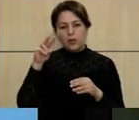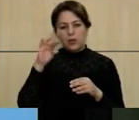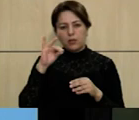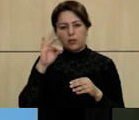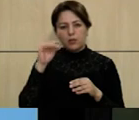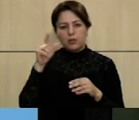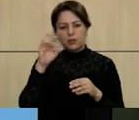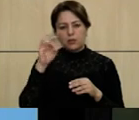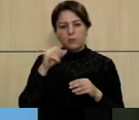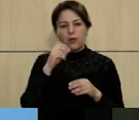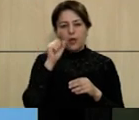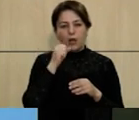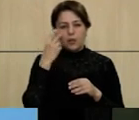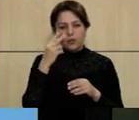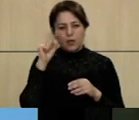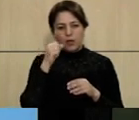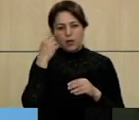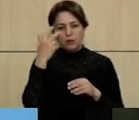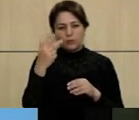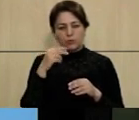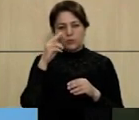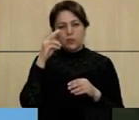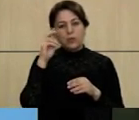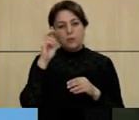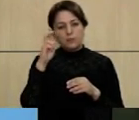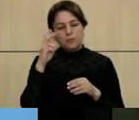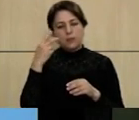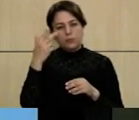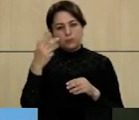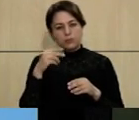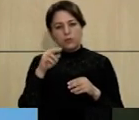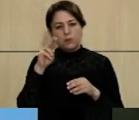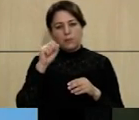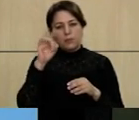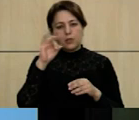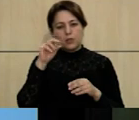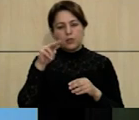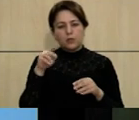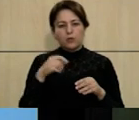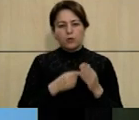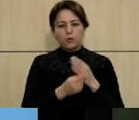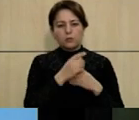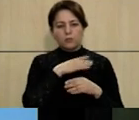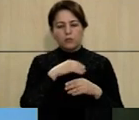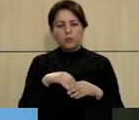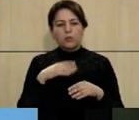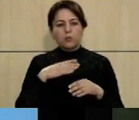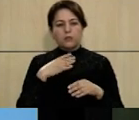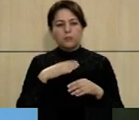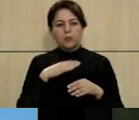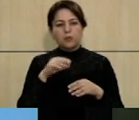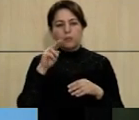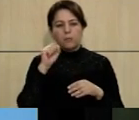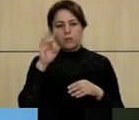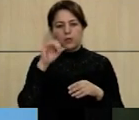A2, A3, D, B2 paralelogramlar hosil bo'ldi. Bu nima uchun paralelogram?